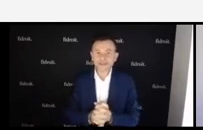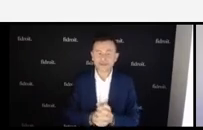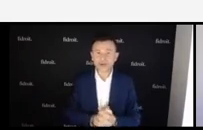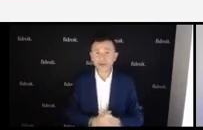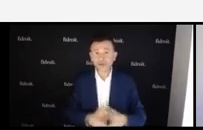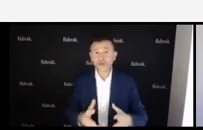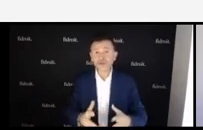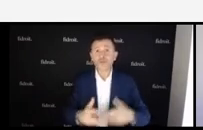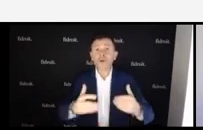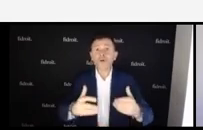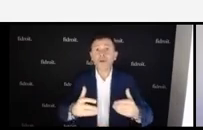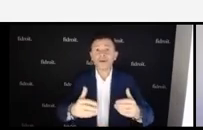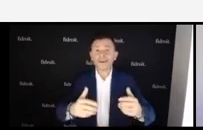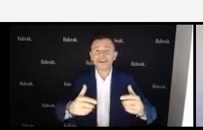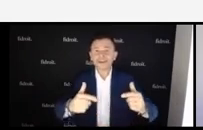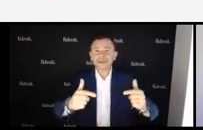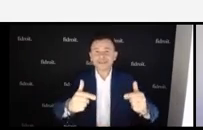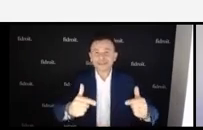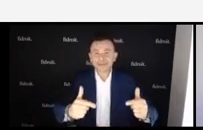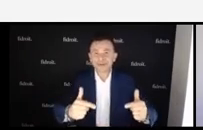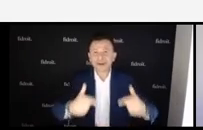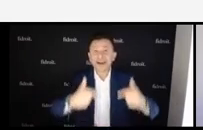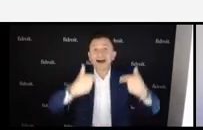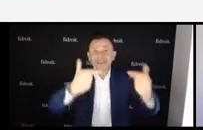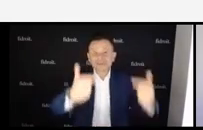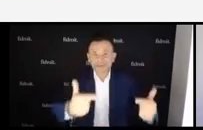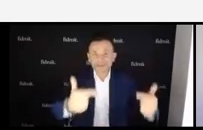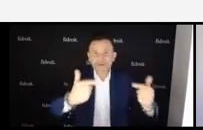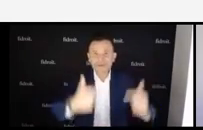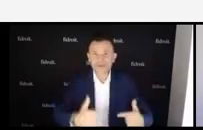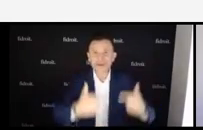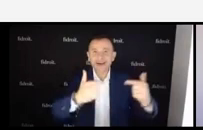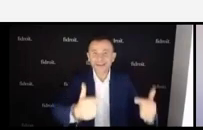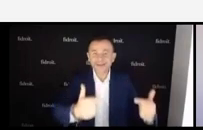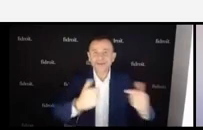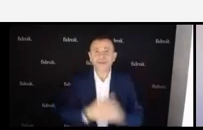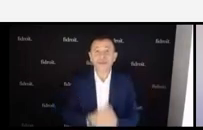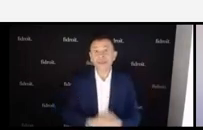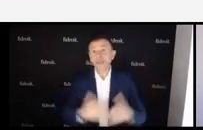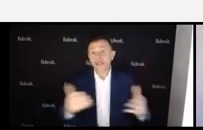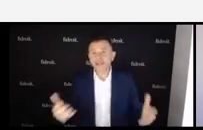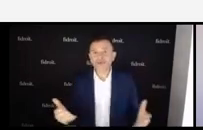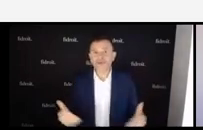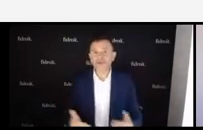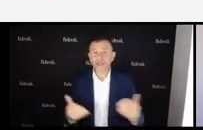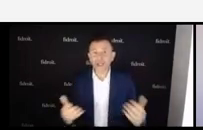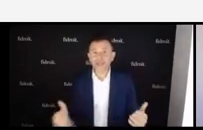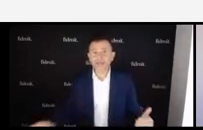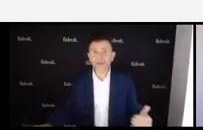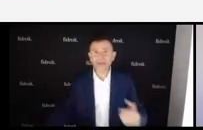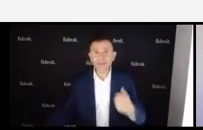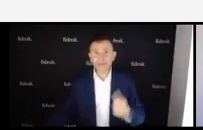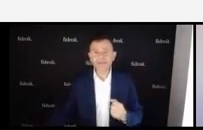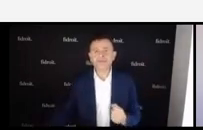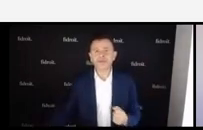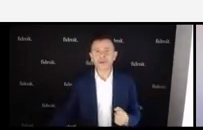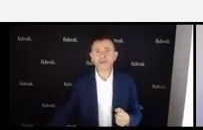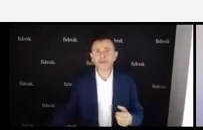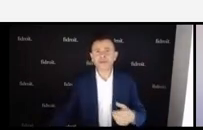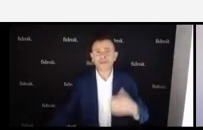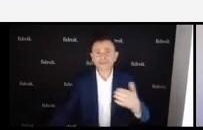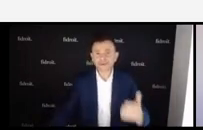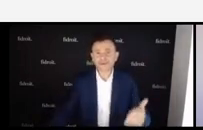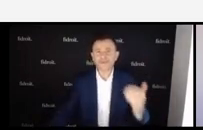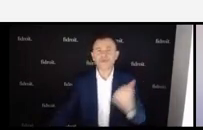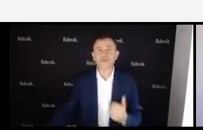fiscalité successorale. Je pense au PER dans sa forme assurance-vie, PER assurance, et l'assurance-vie elle-même, même s'il faut